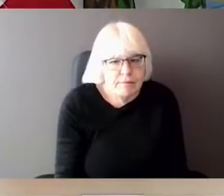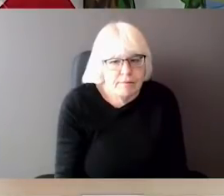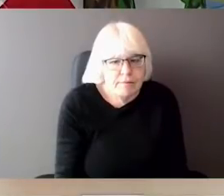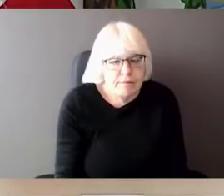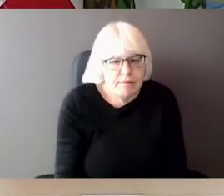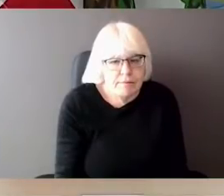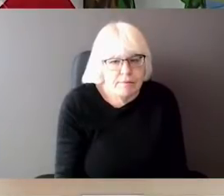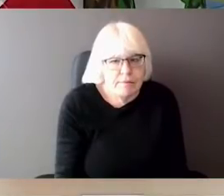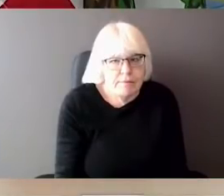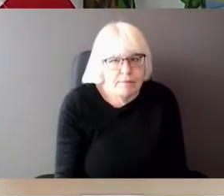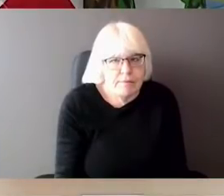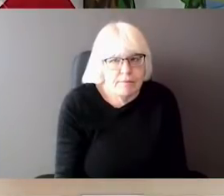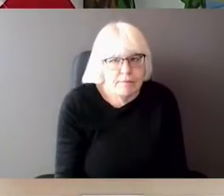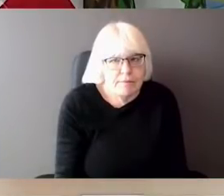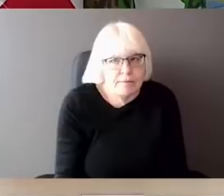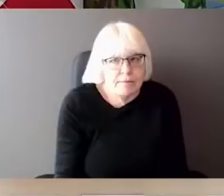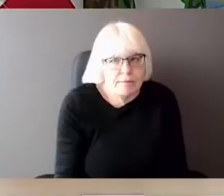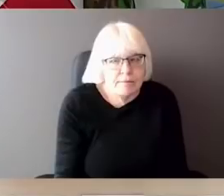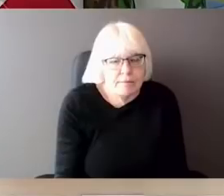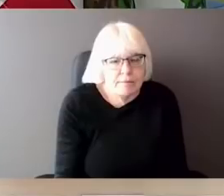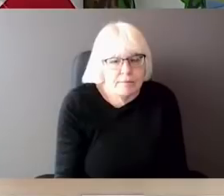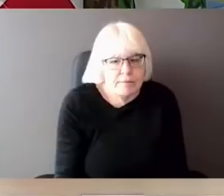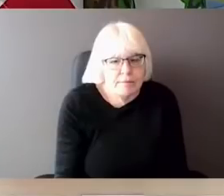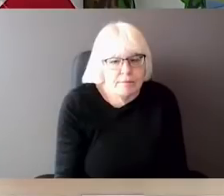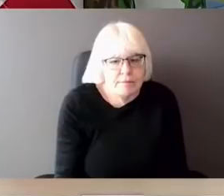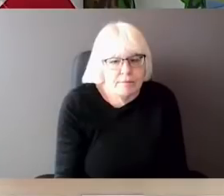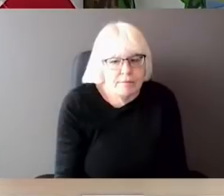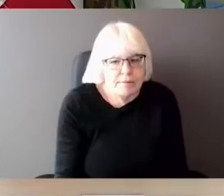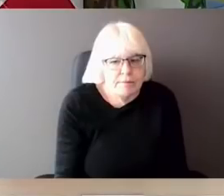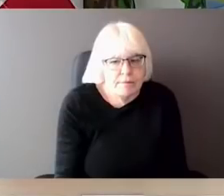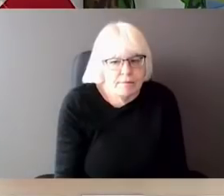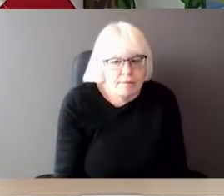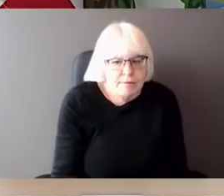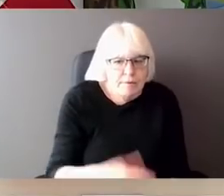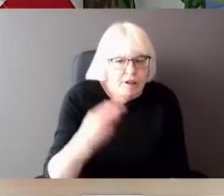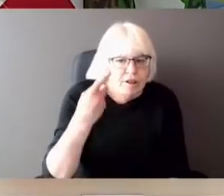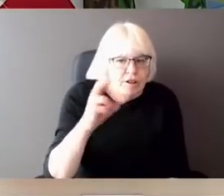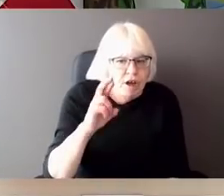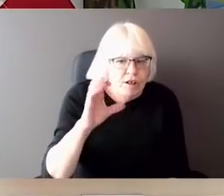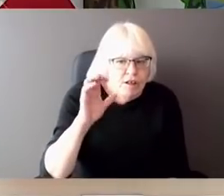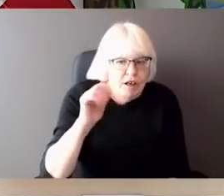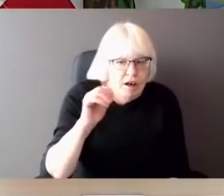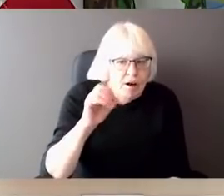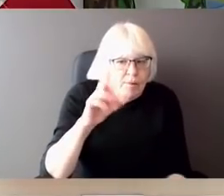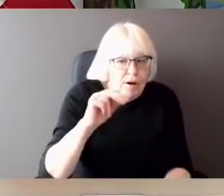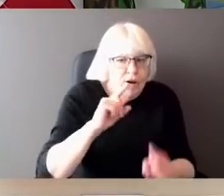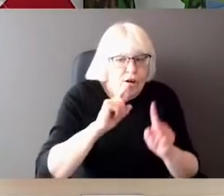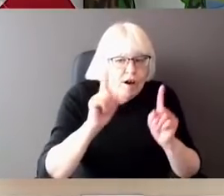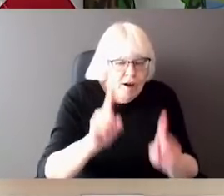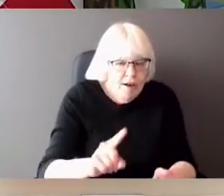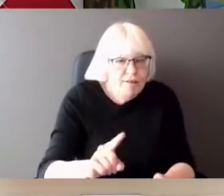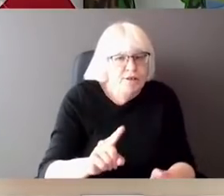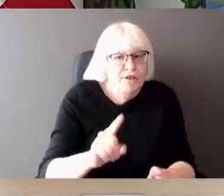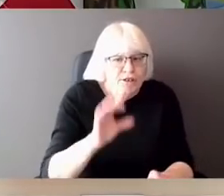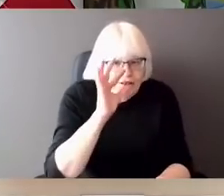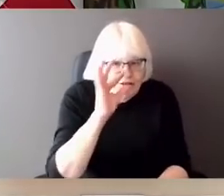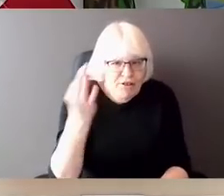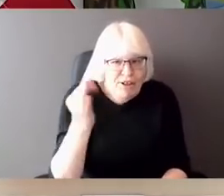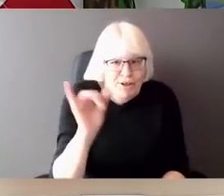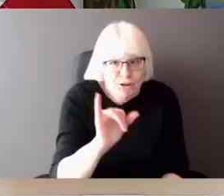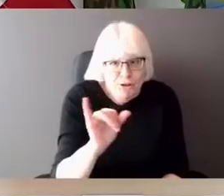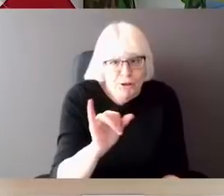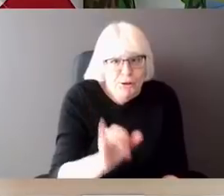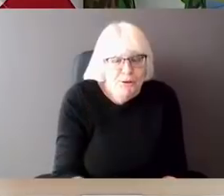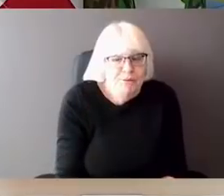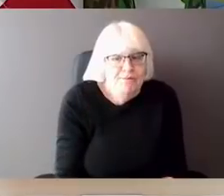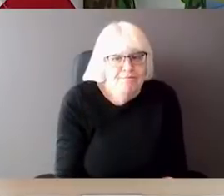j'essaie? Je peux bien essayer de répondre en français. C'est une bonne question. Les